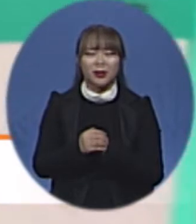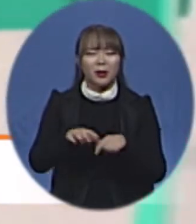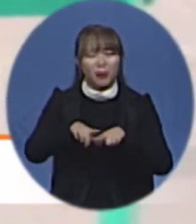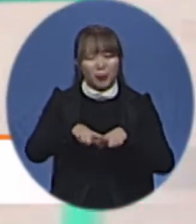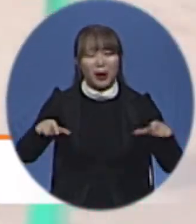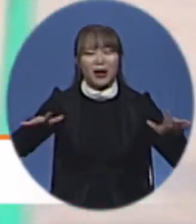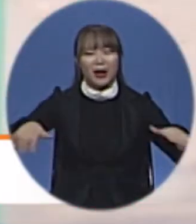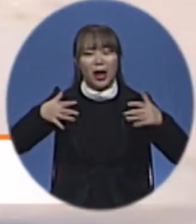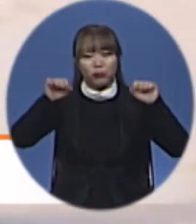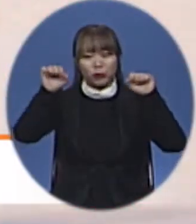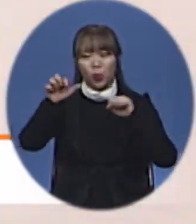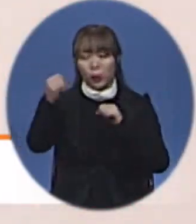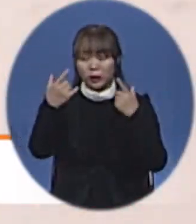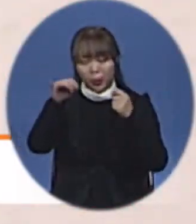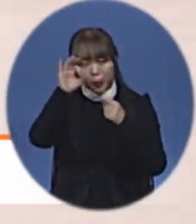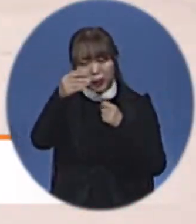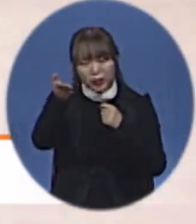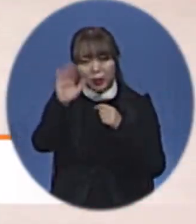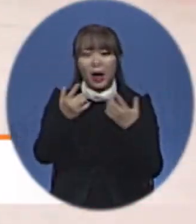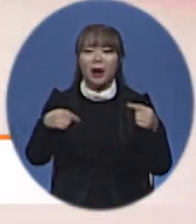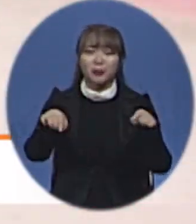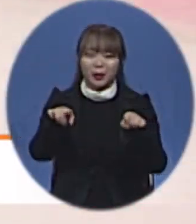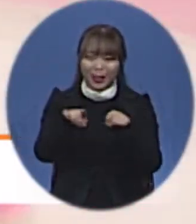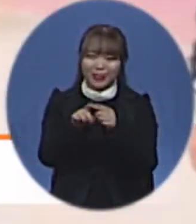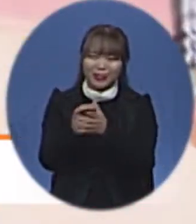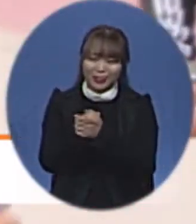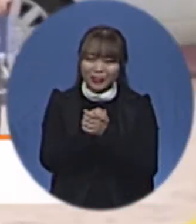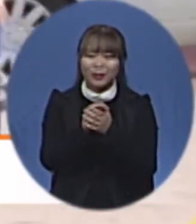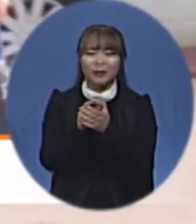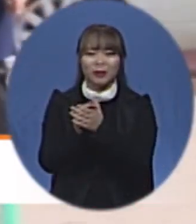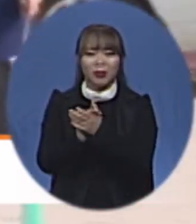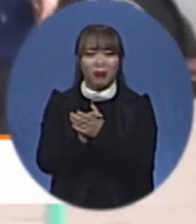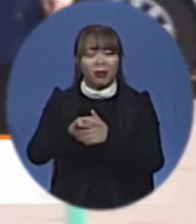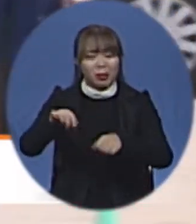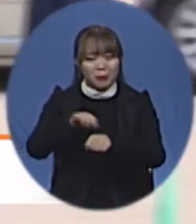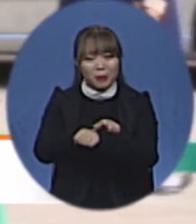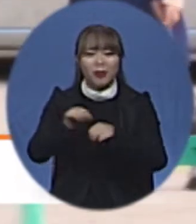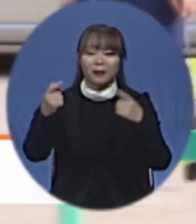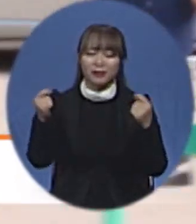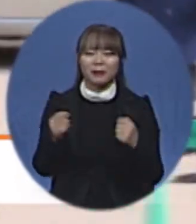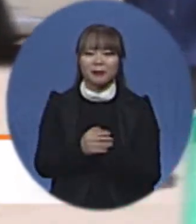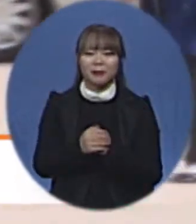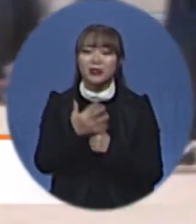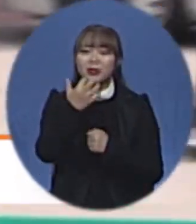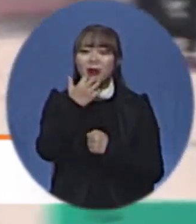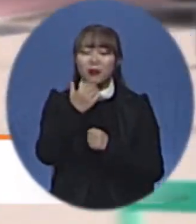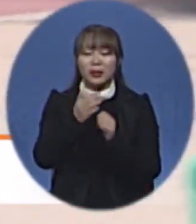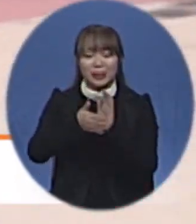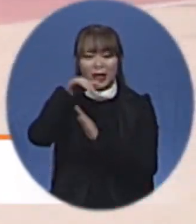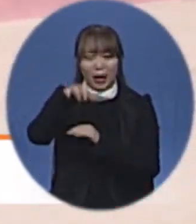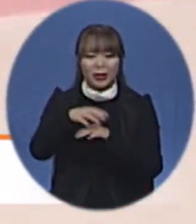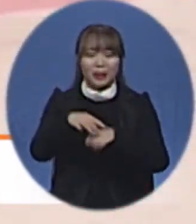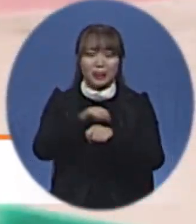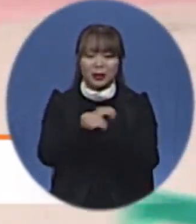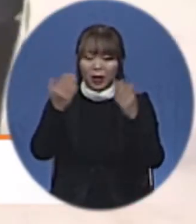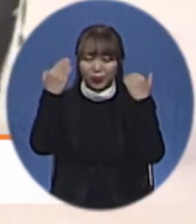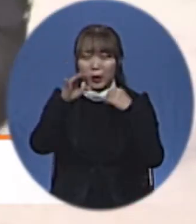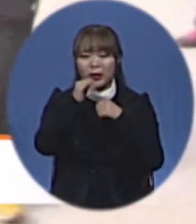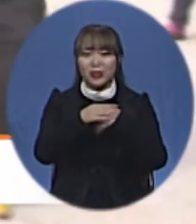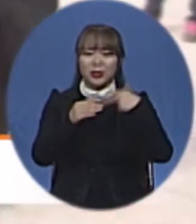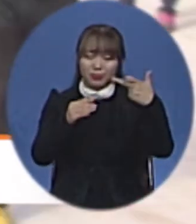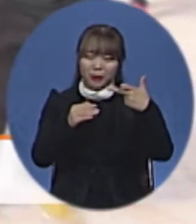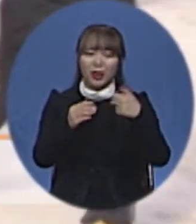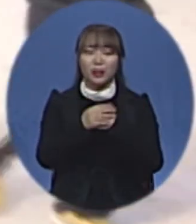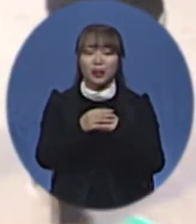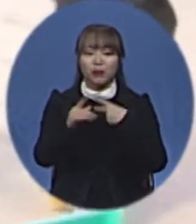평범한 가을 운동회처럼 보이지만 함께하는 친구들이 조금 특별합니다. 서울 시내 특수학급이 설치된